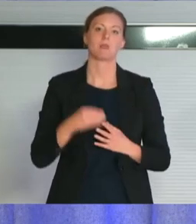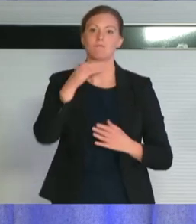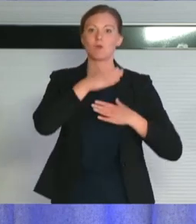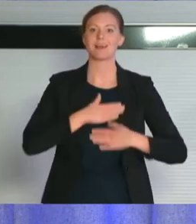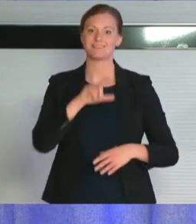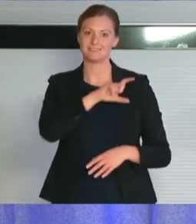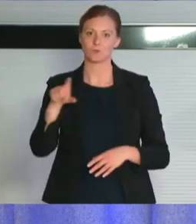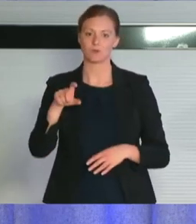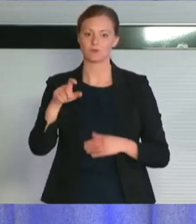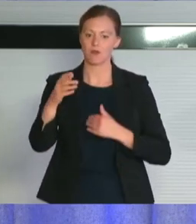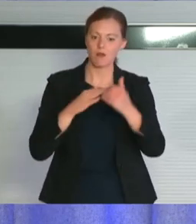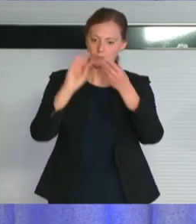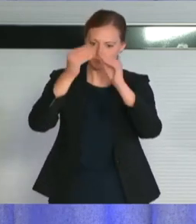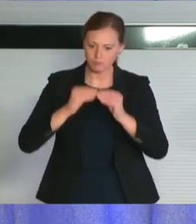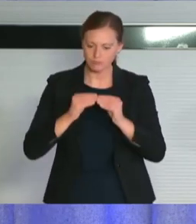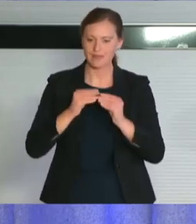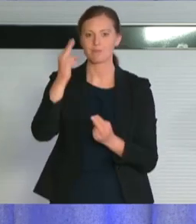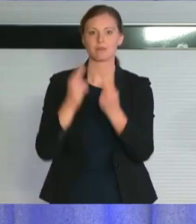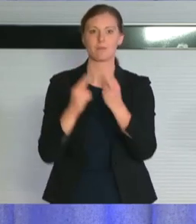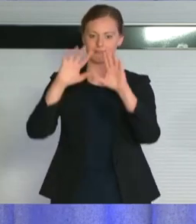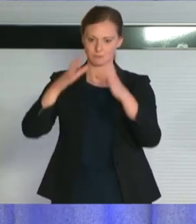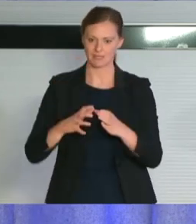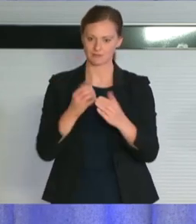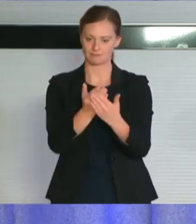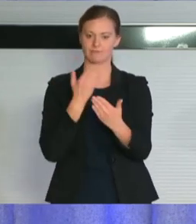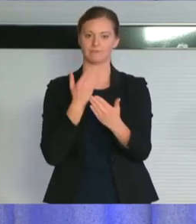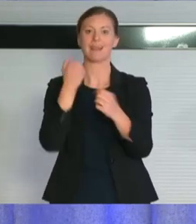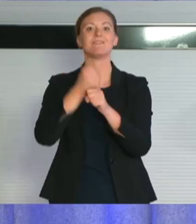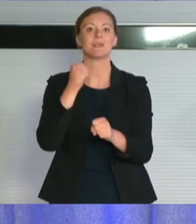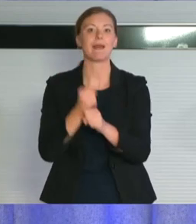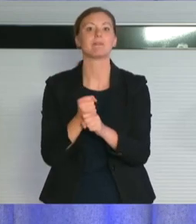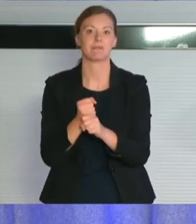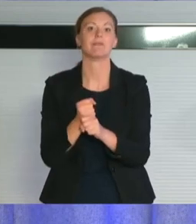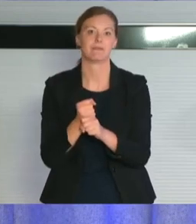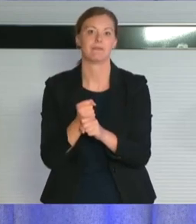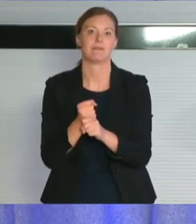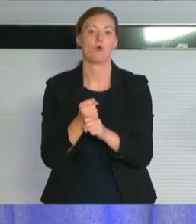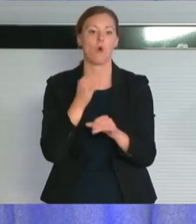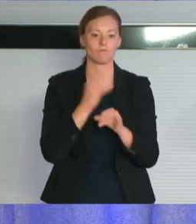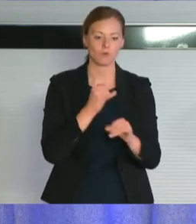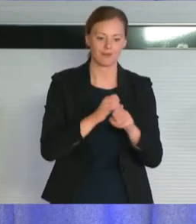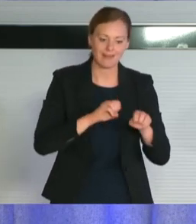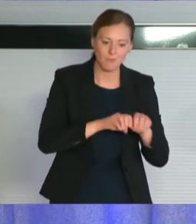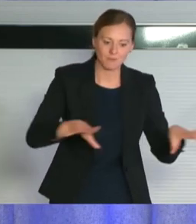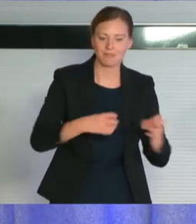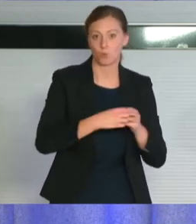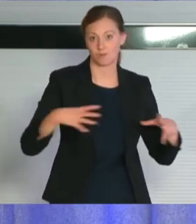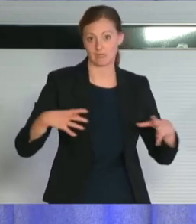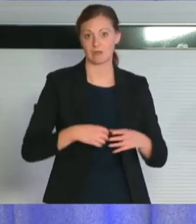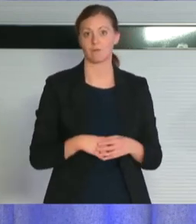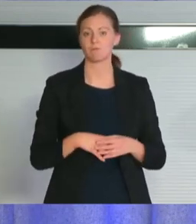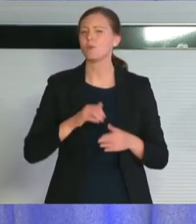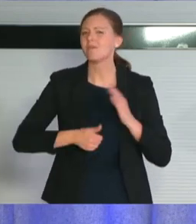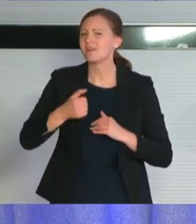Folkehelseinstituttet har laget en matematisk modell som skal simulere virkeligheten og hvordan epidemien utvikler seg. Og det er